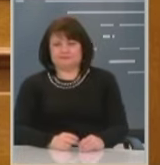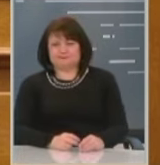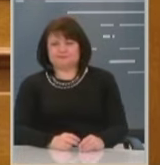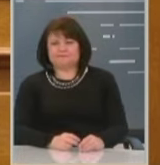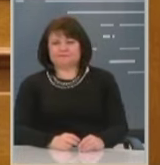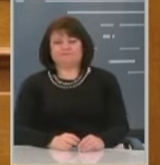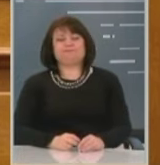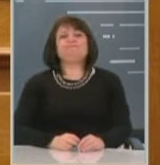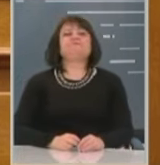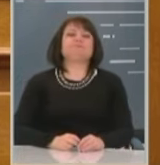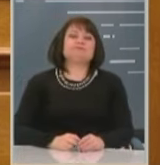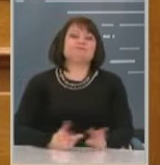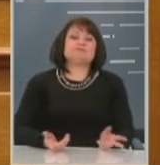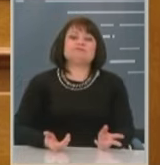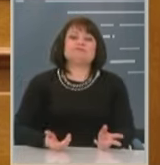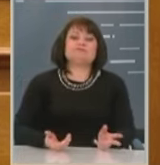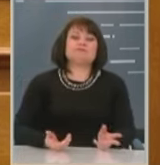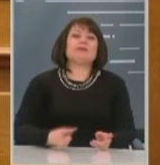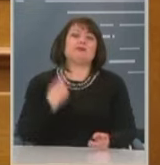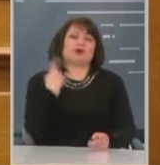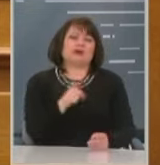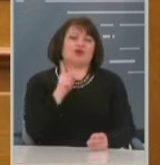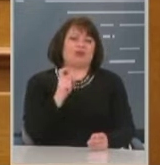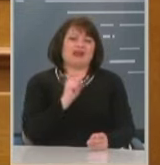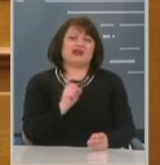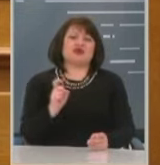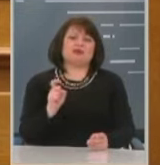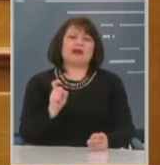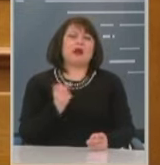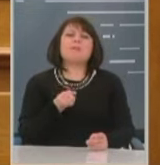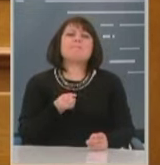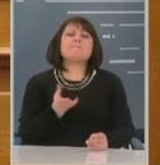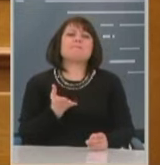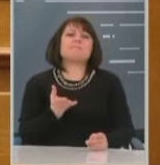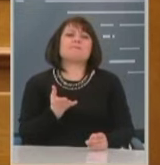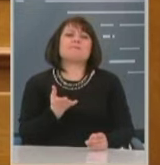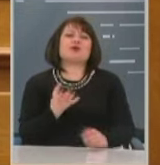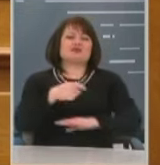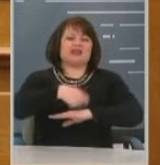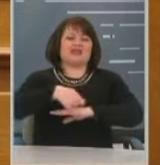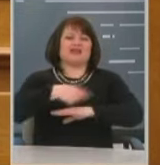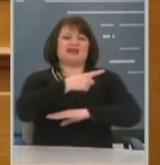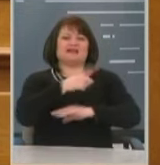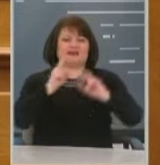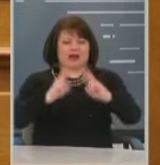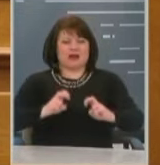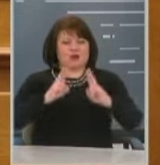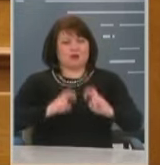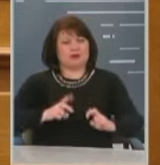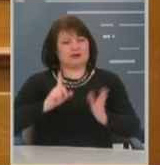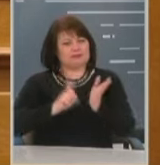αυτά τώρα, κυρίες και κύριοι συνάδελφοι, πόσα είναι ήδη στη δικαιοσύνη και ελέγχοντος